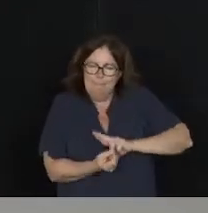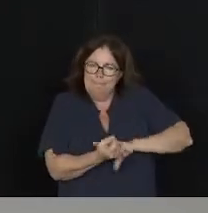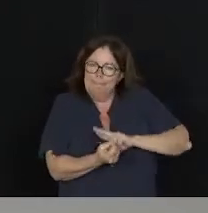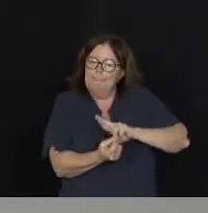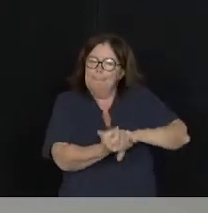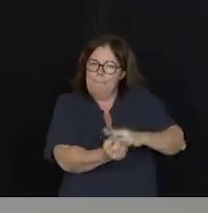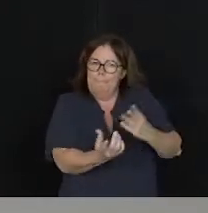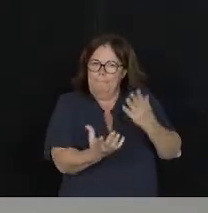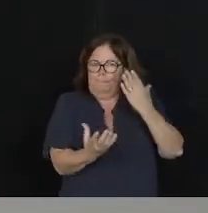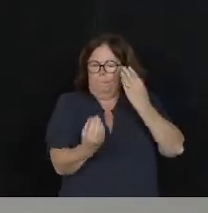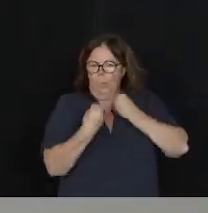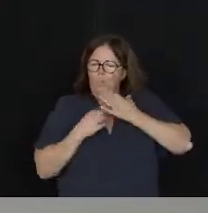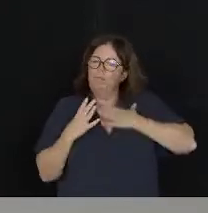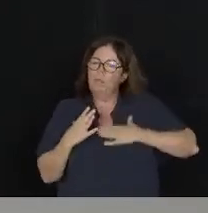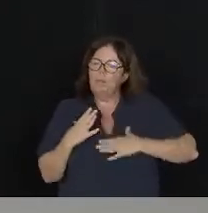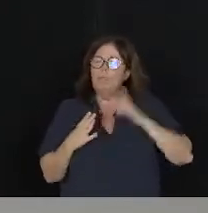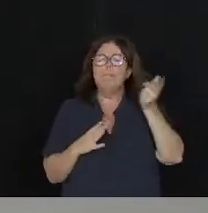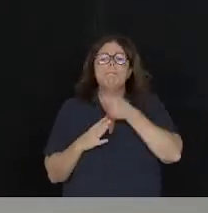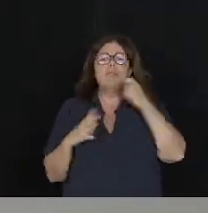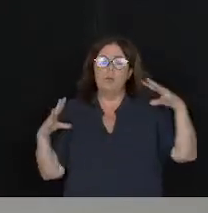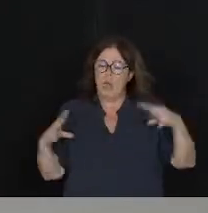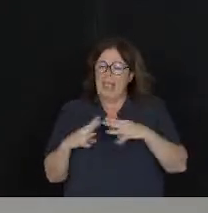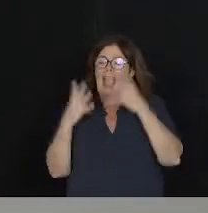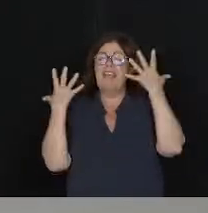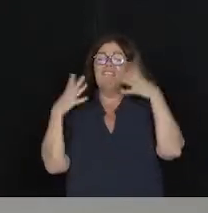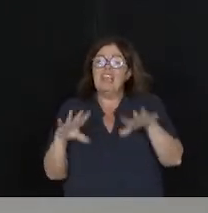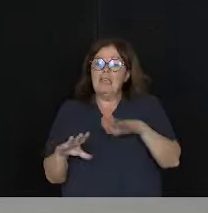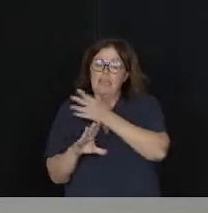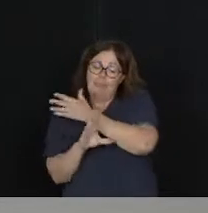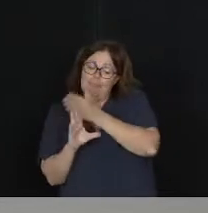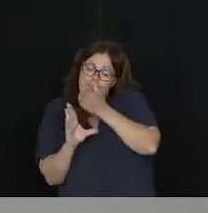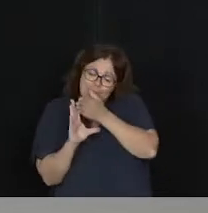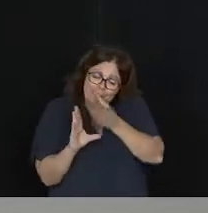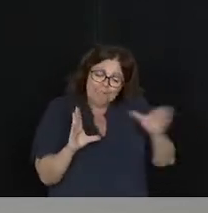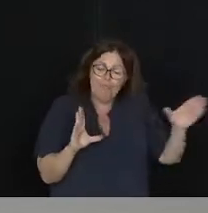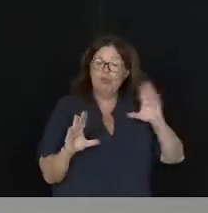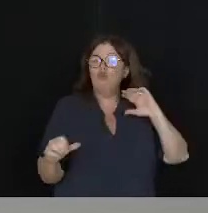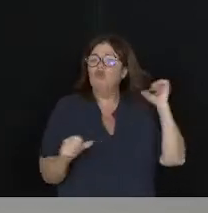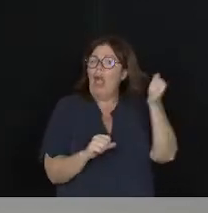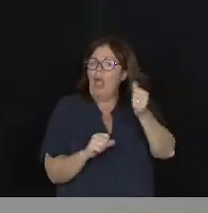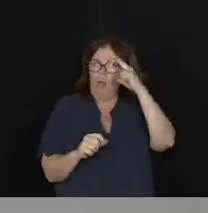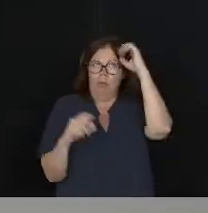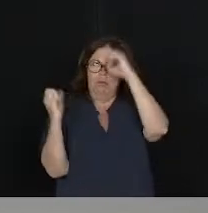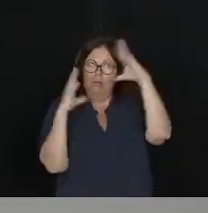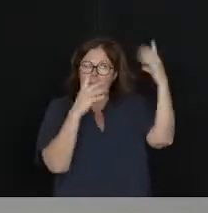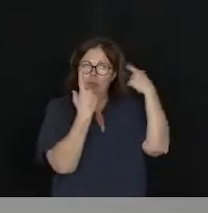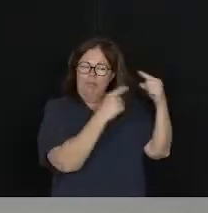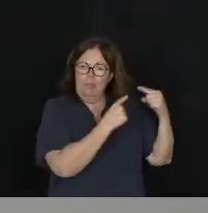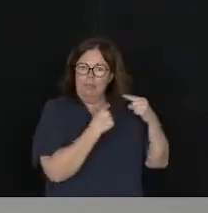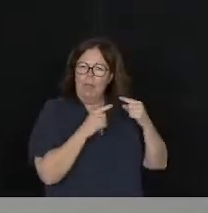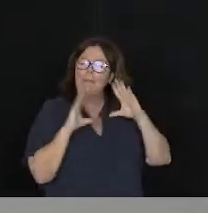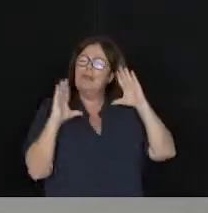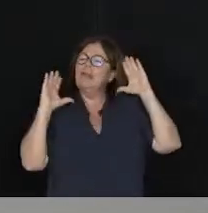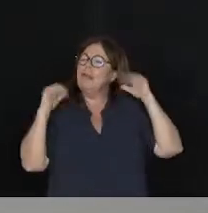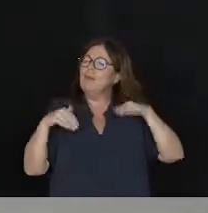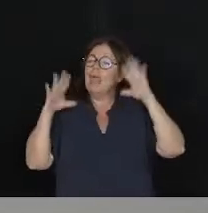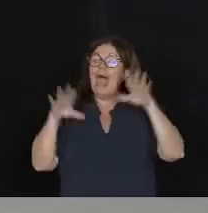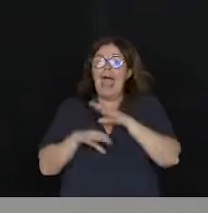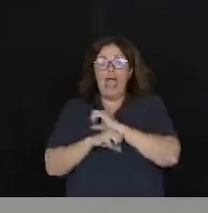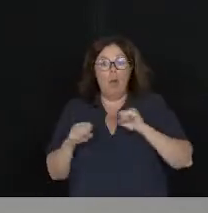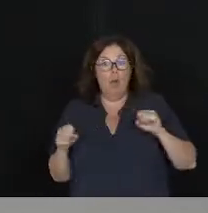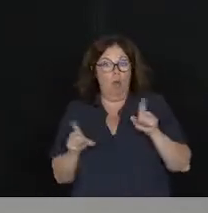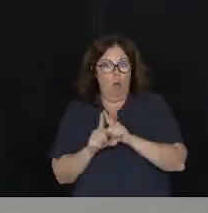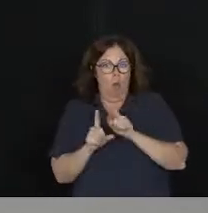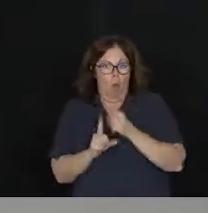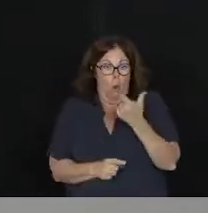un après-guerre très particulier, puisque chaque histoire est singulière, mais c'est quand même remarquable de voir avec quelle précision les couples, en